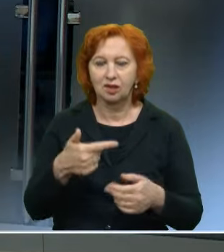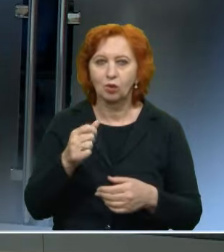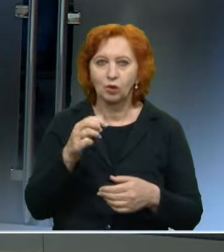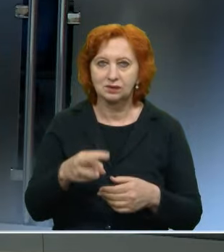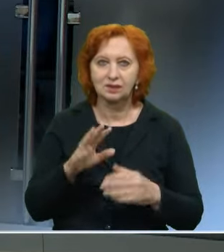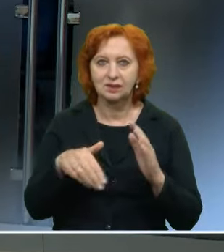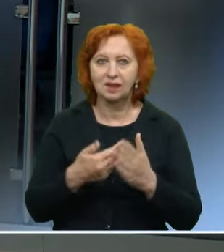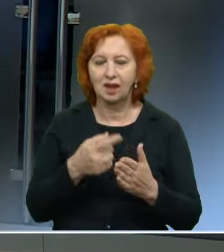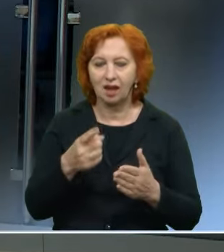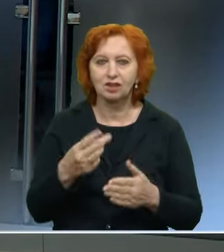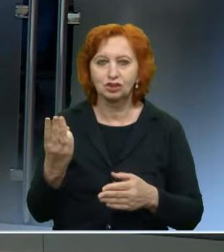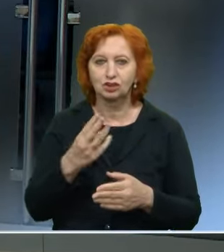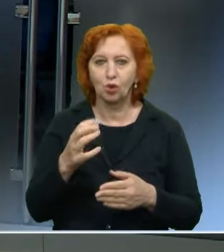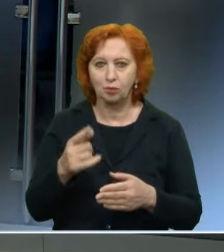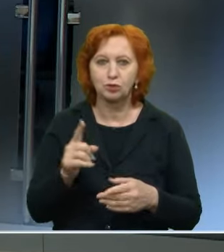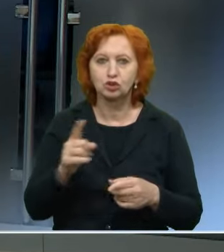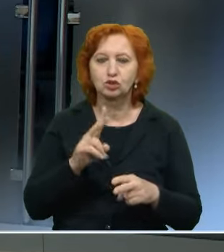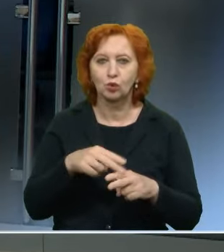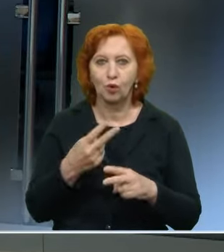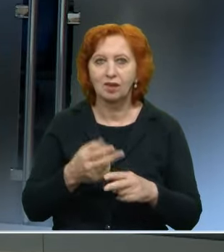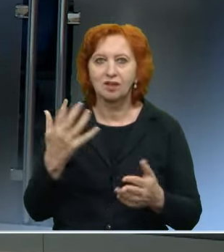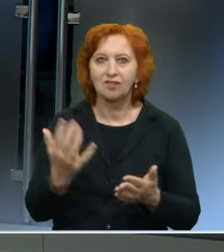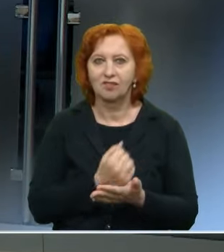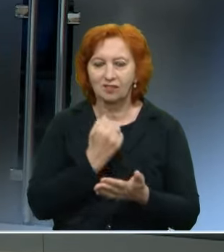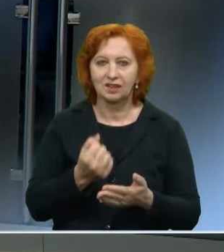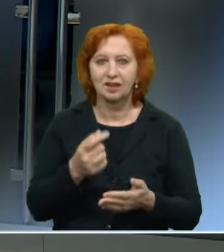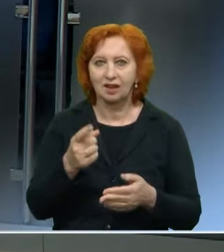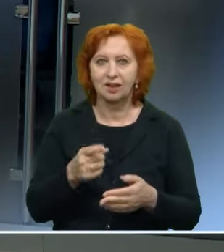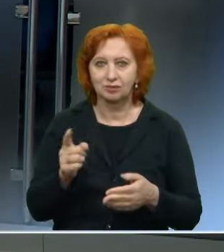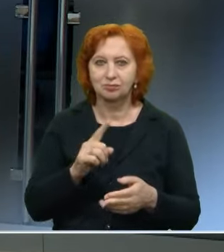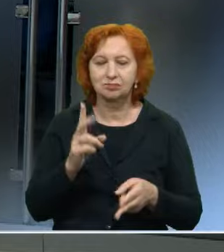шаурмы. Алина Цыбанева расскажет, что увидела на кухнях Ростова, где